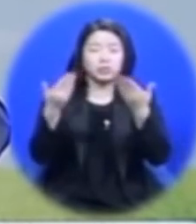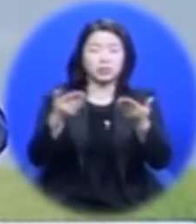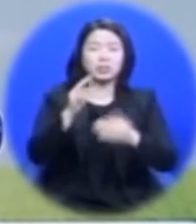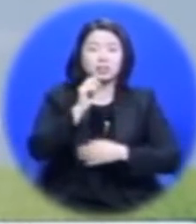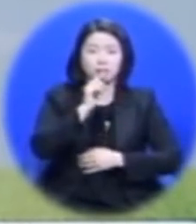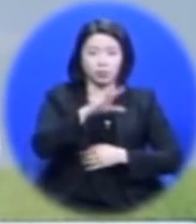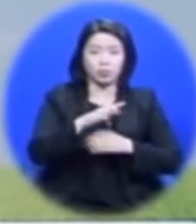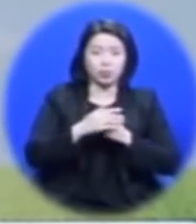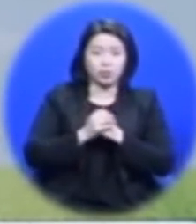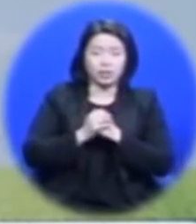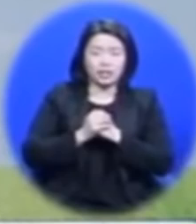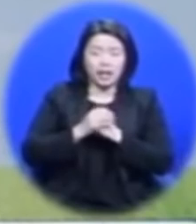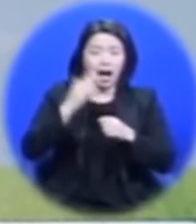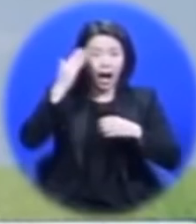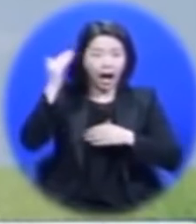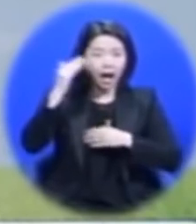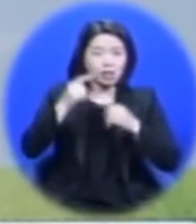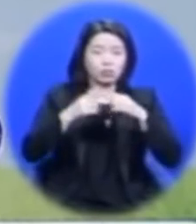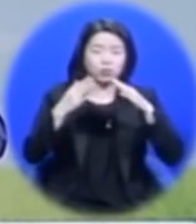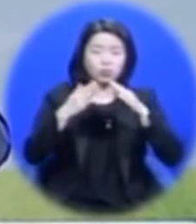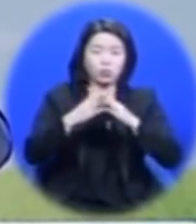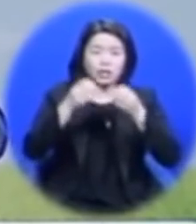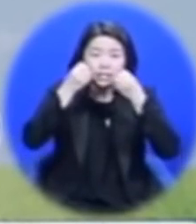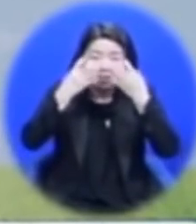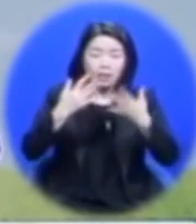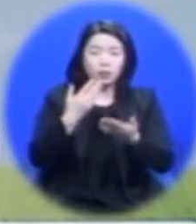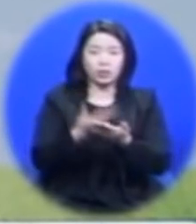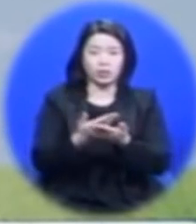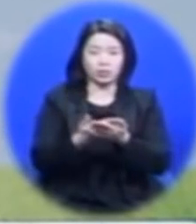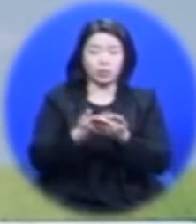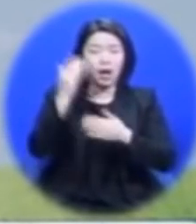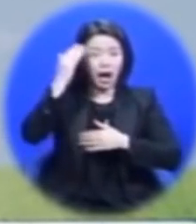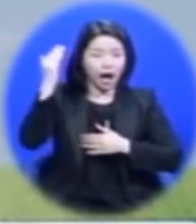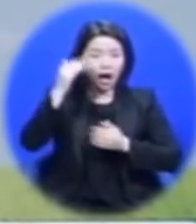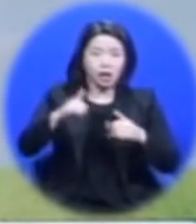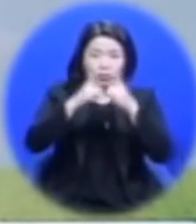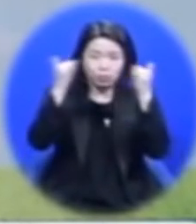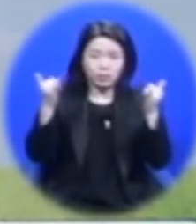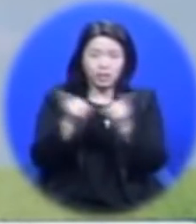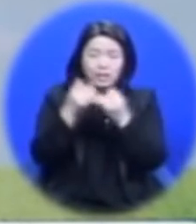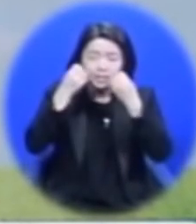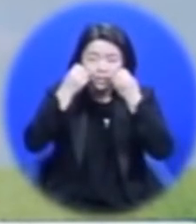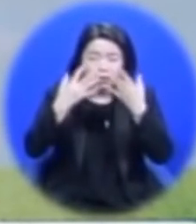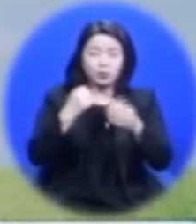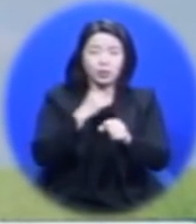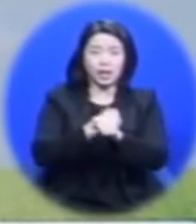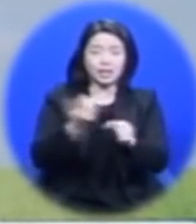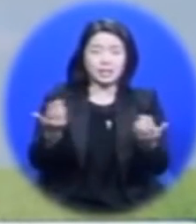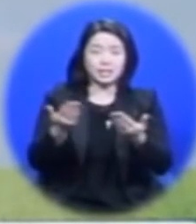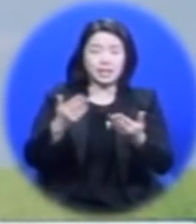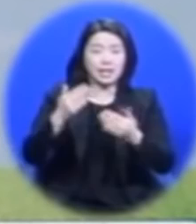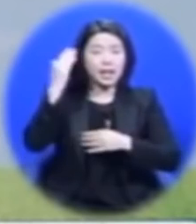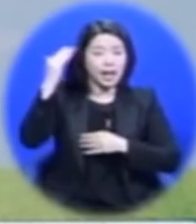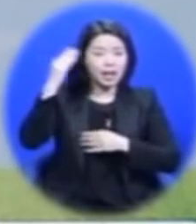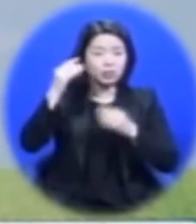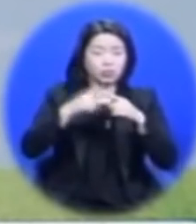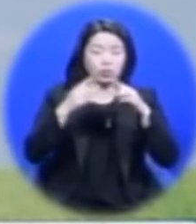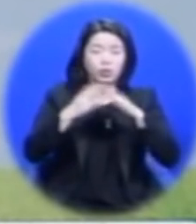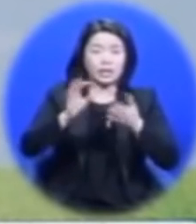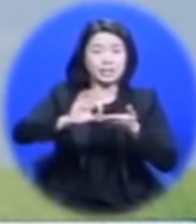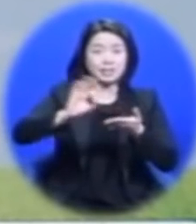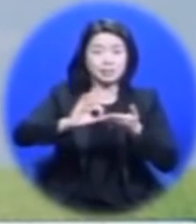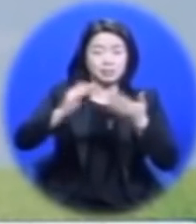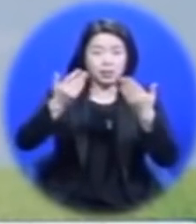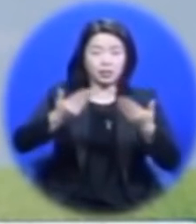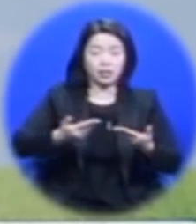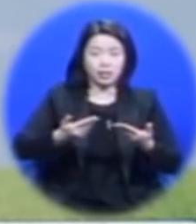하나님 한국 교회를 새롭게 해달라고, 그리고 한국 사회를 새롭게 하는 일에 한국 교회가 쓰임을 받게 해달라고